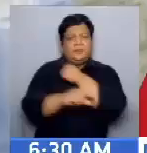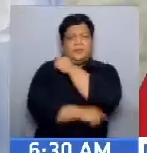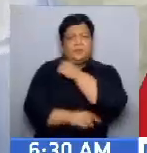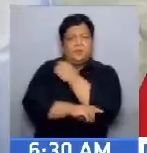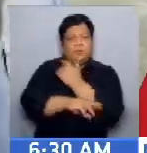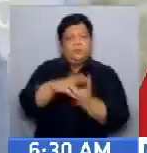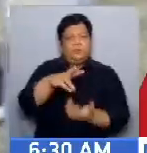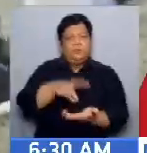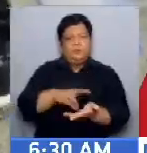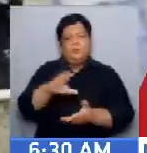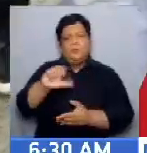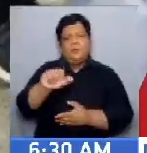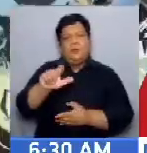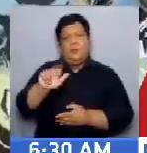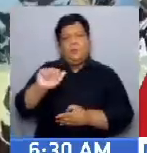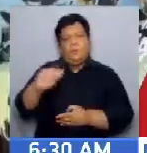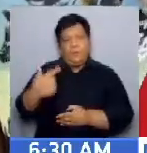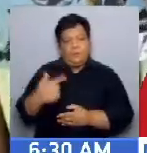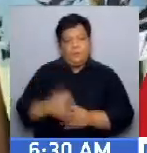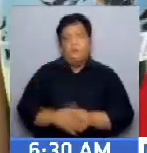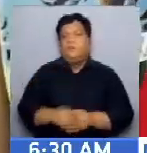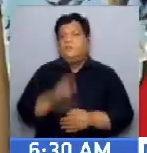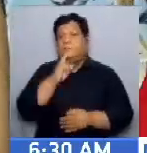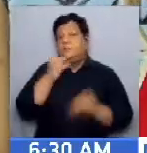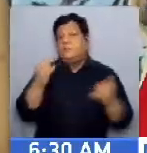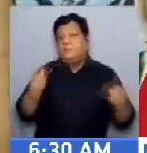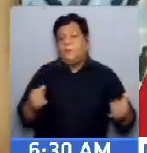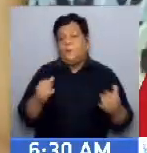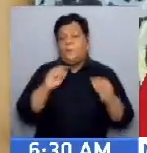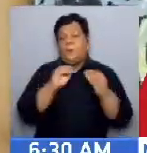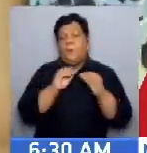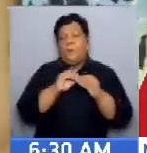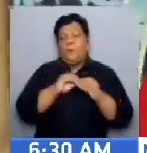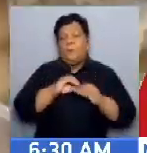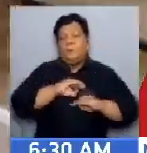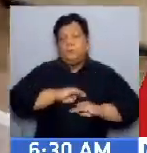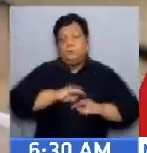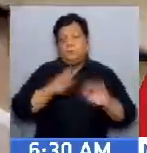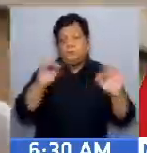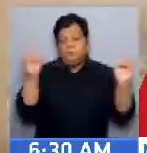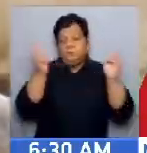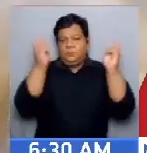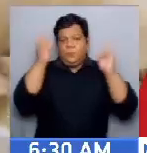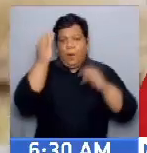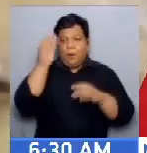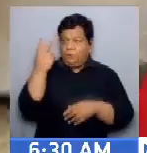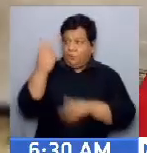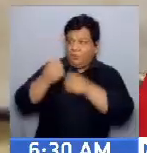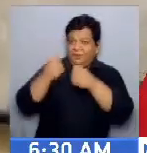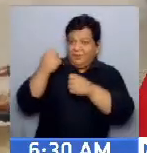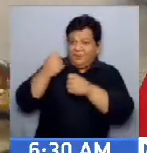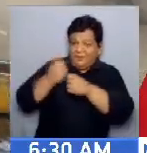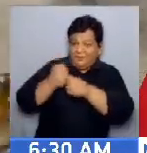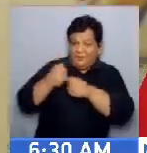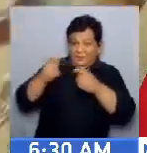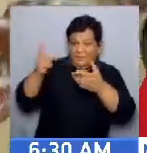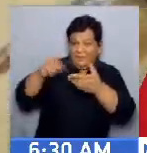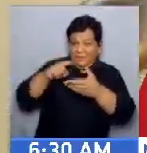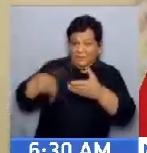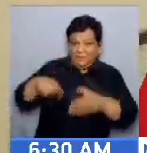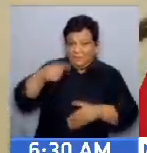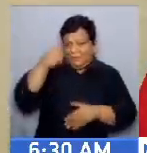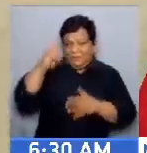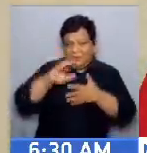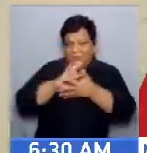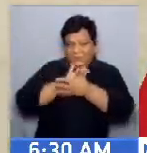pamahalaan ng Calawag ang pista matapos po ang dalawang taong pagkansela nito dulot pa rin ng pandemic. Tampok nito ang mga